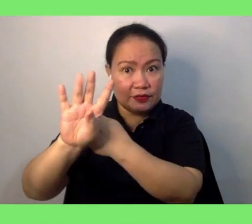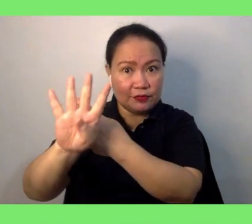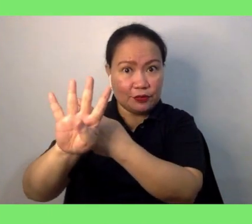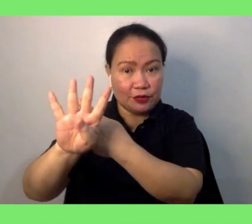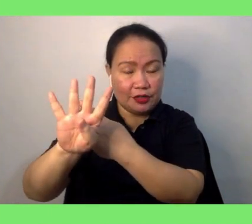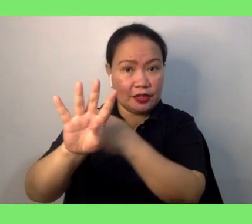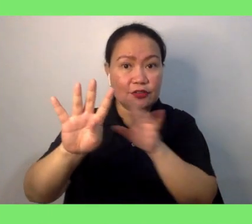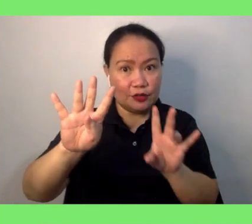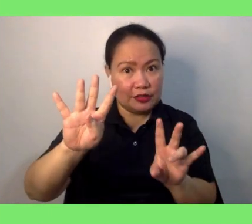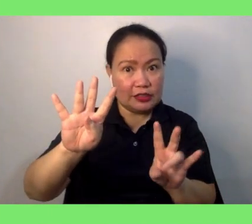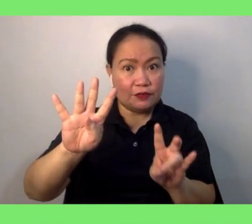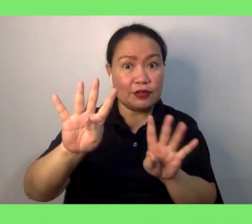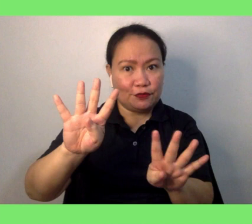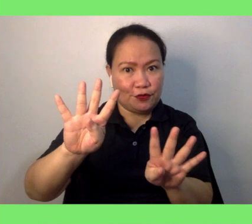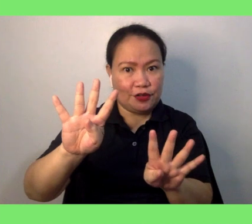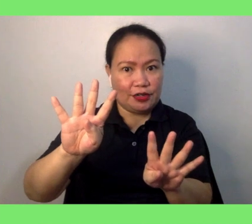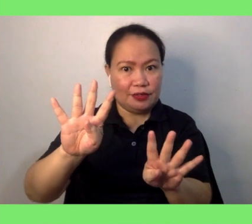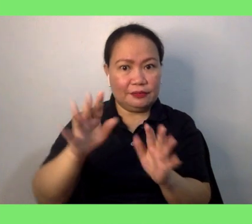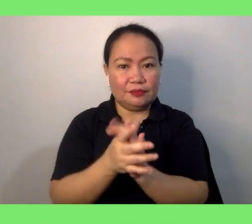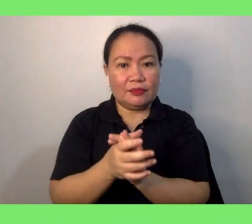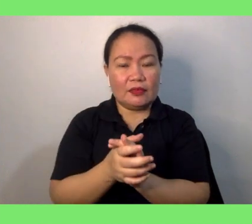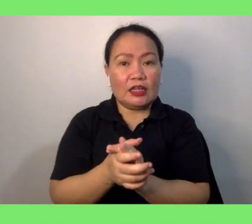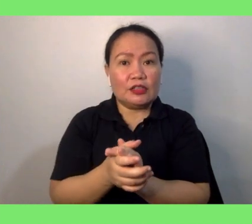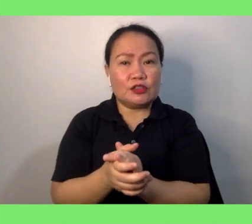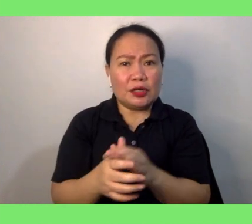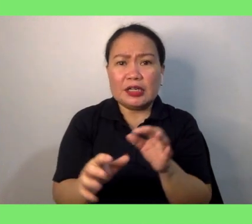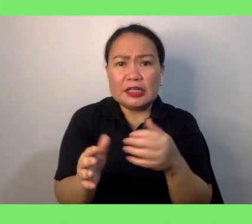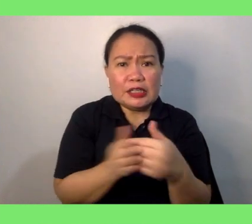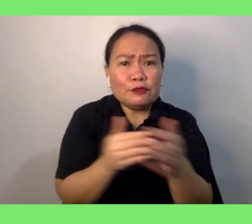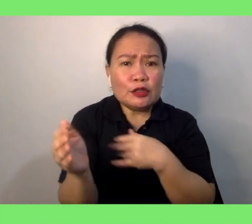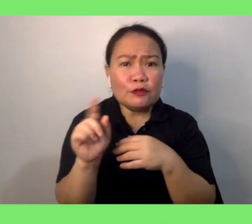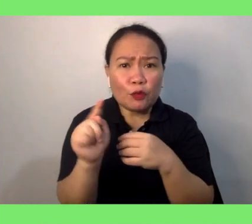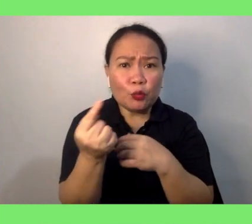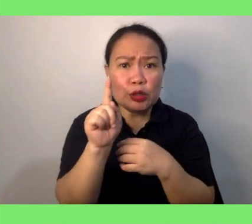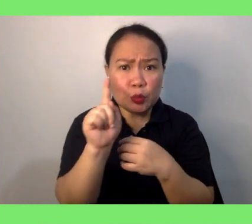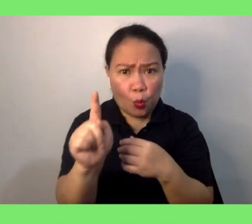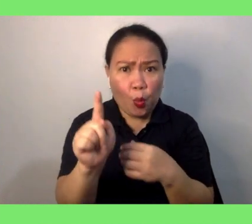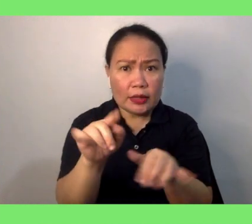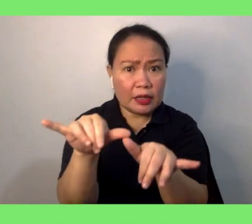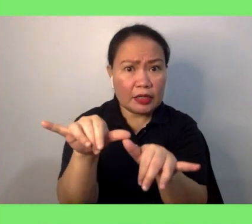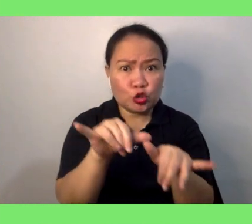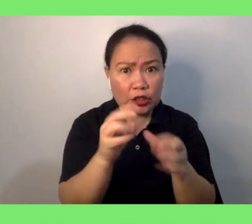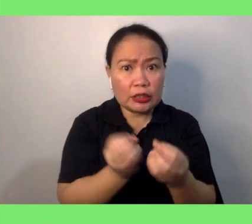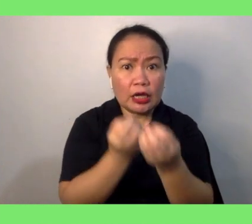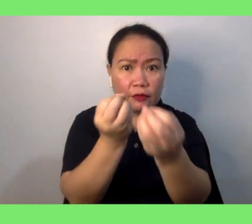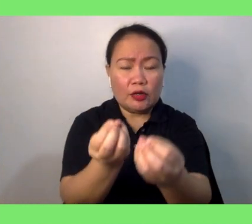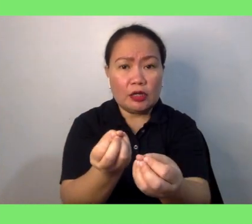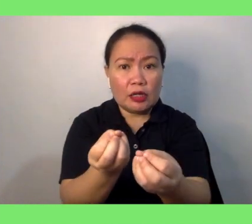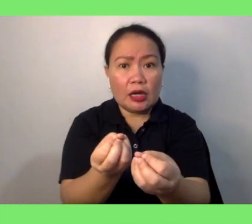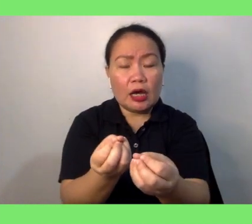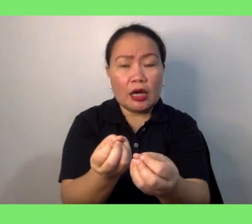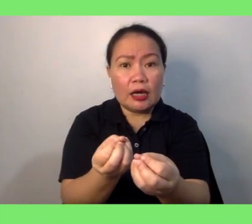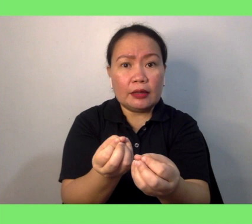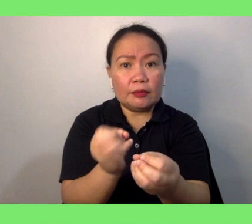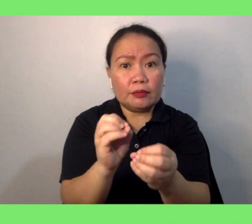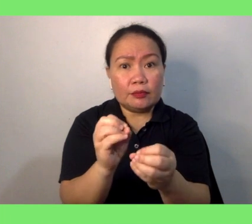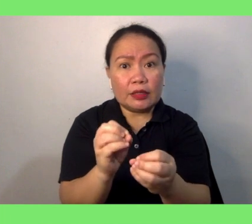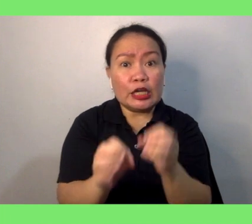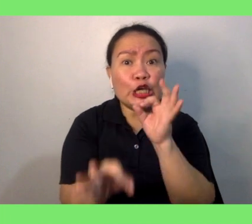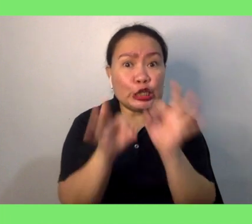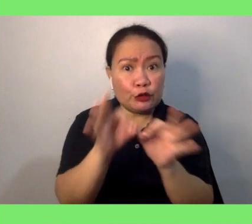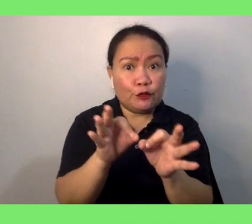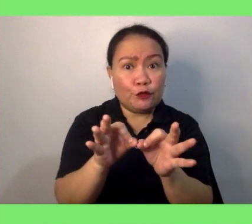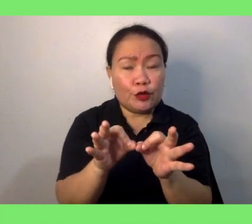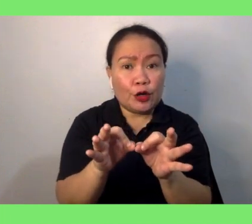pag nakuha mo, pag kahit isang measures lang po ang binigay dyan, okay? Basta parallel lines po ang kinat